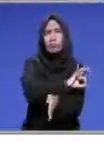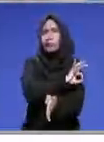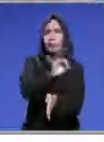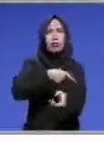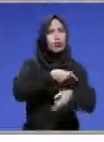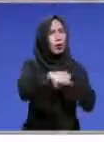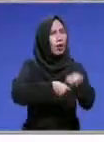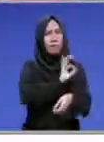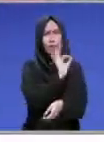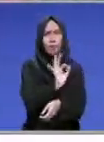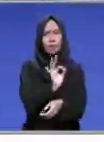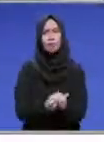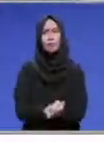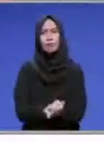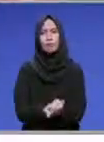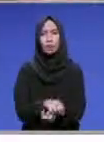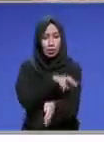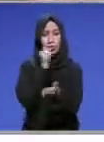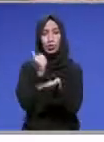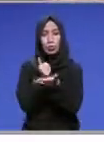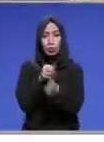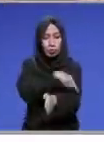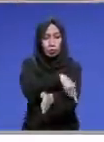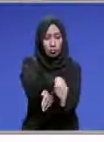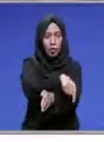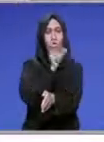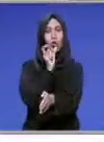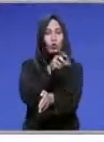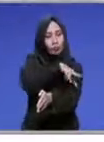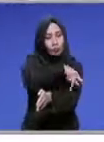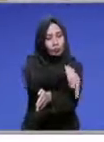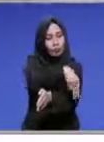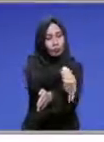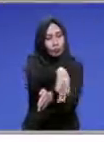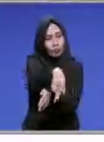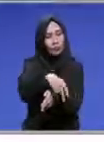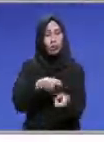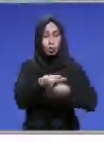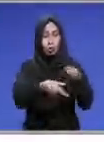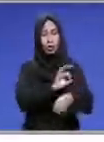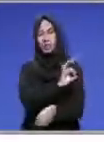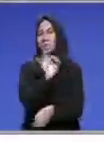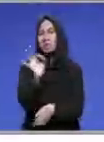terus dilakukan untuk mengembalikan fungsi trotoar sebagai lokasi ramah bagi pejalan kaki.